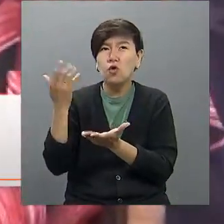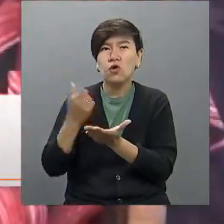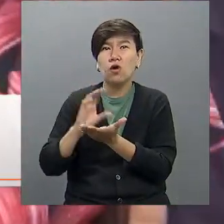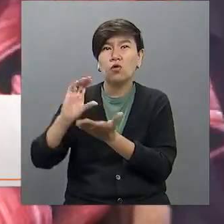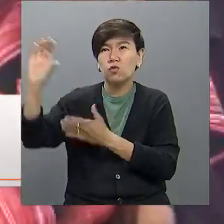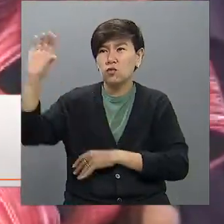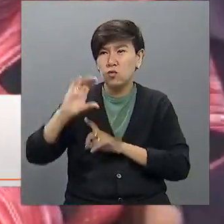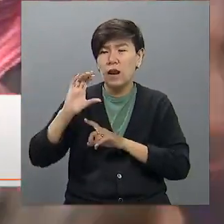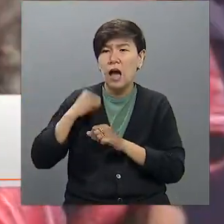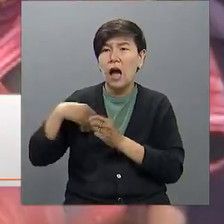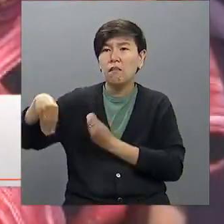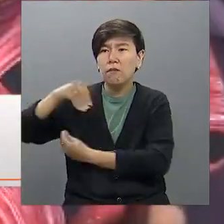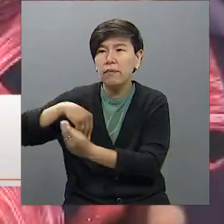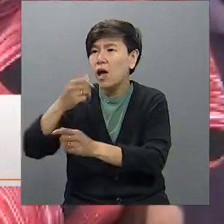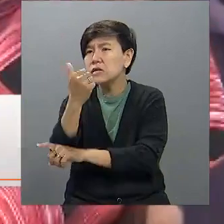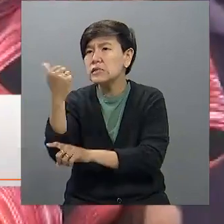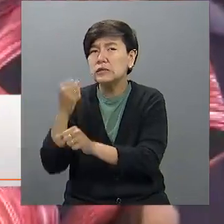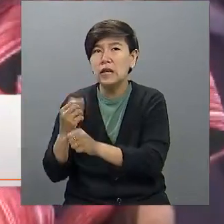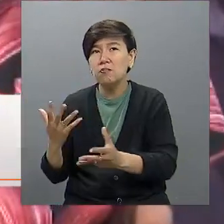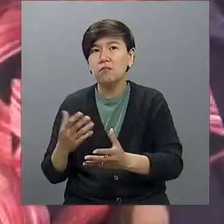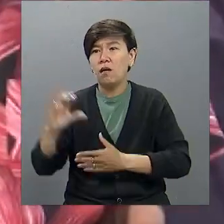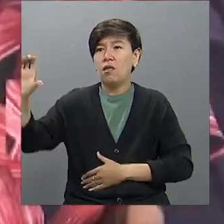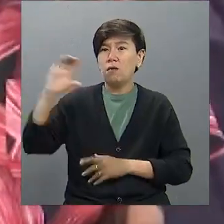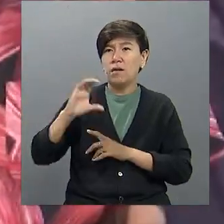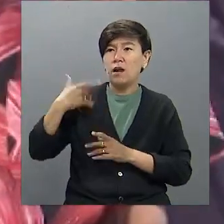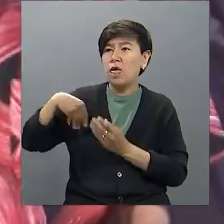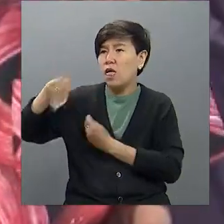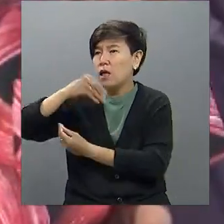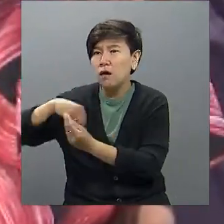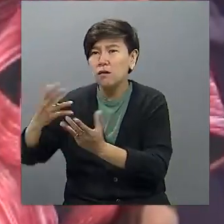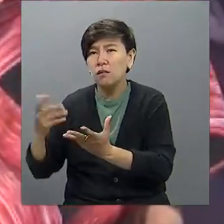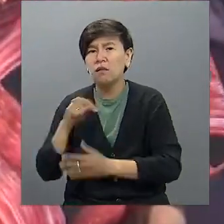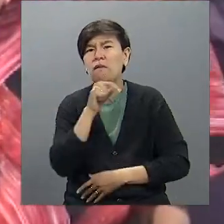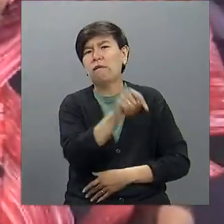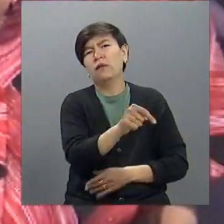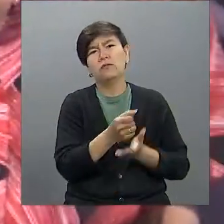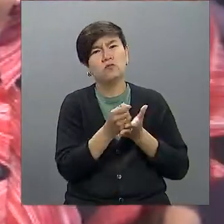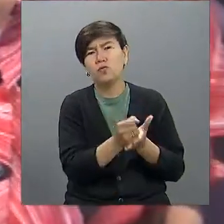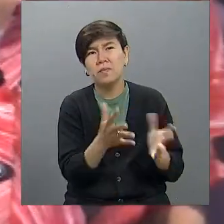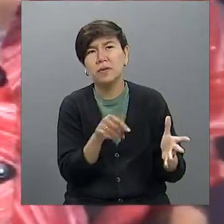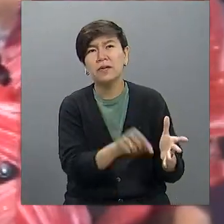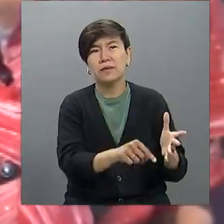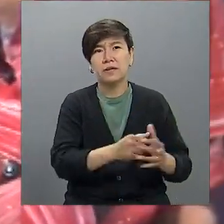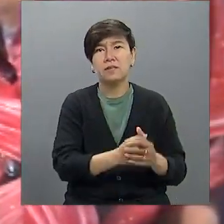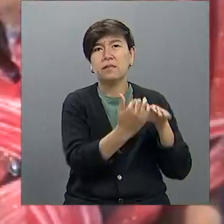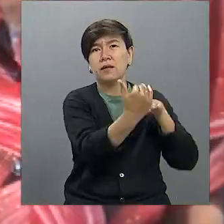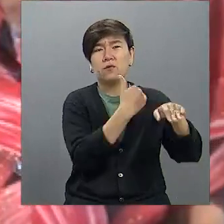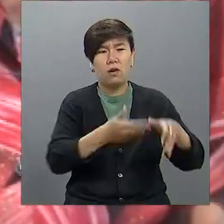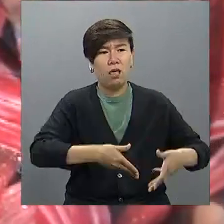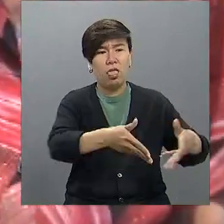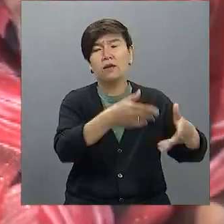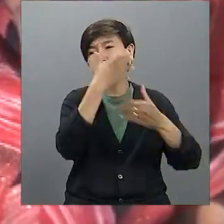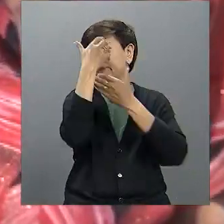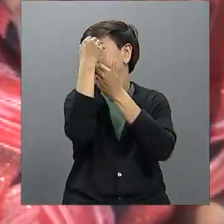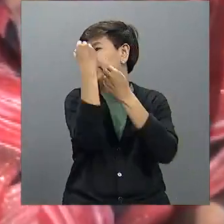ความว่ามาแล้วแต่ดึงไปอื่นมาแล้วดึงไปอื่นก็เป็นถนนที่เขาเพิกเฉยจ้า ละเลย เ